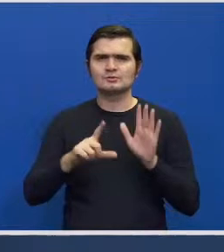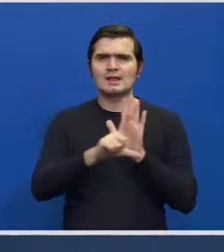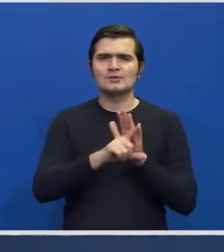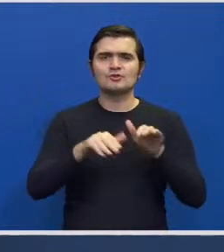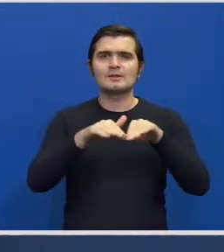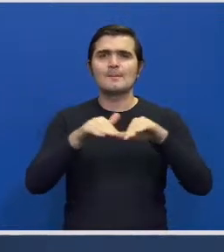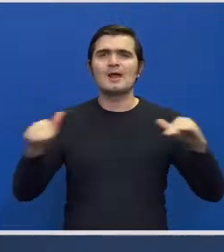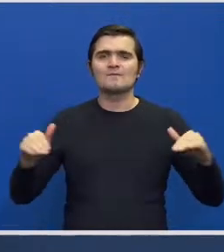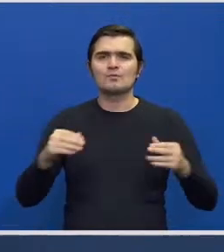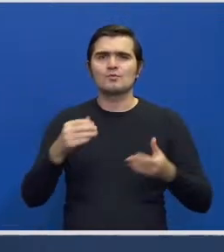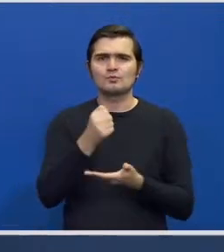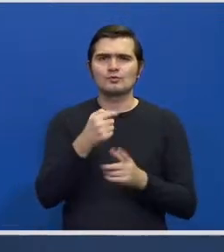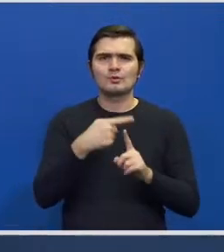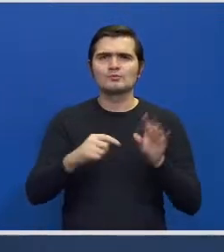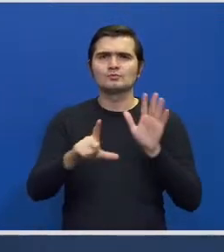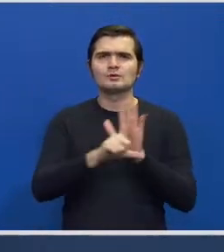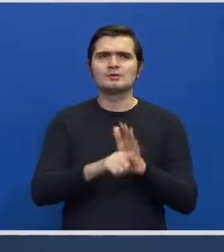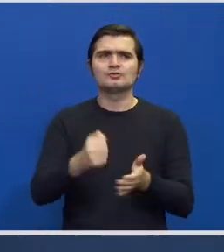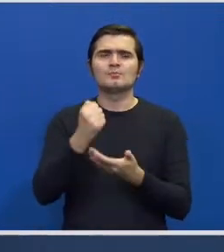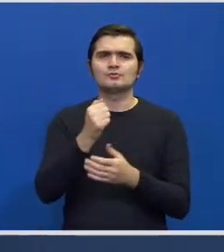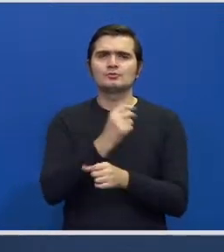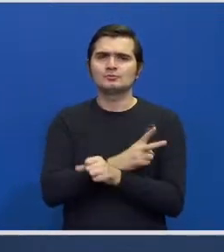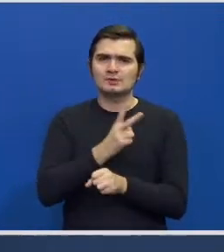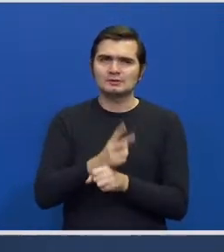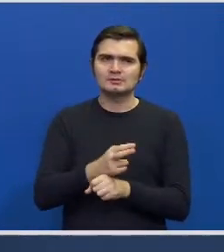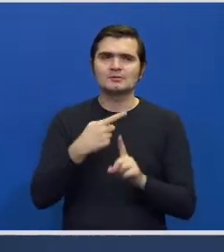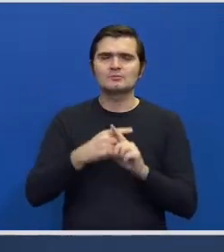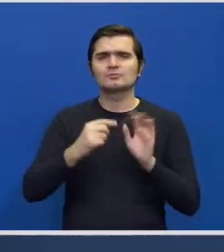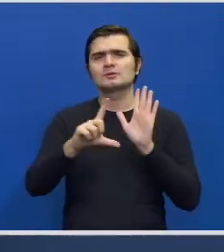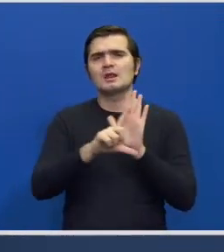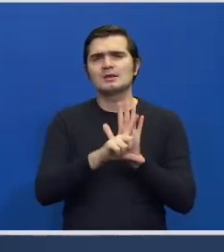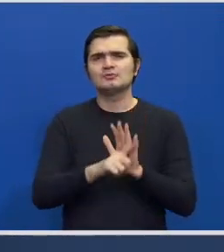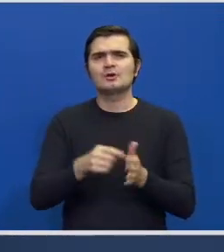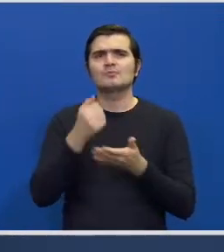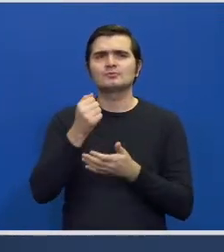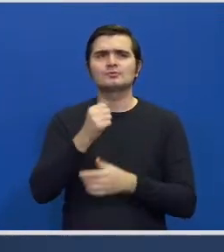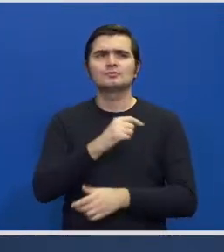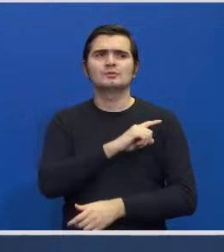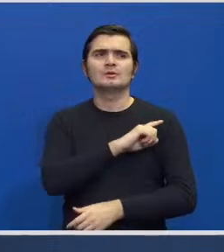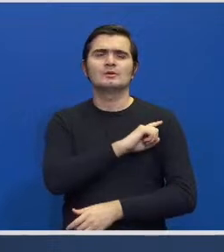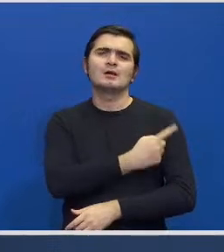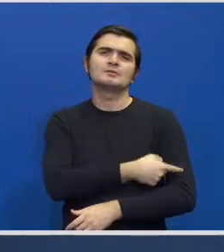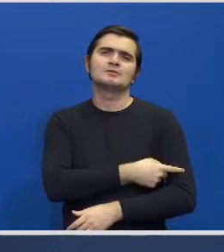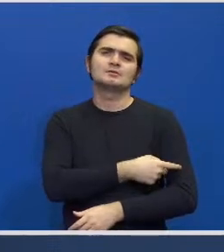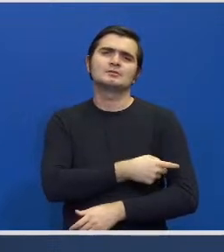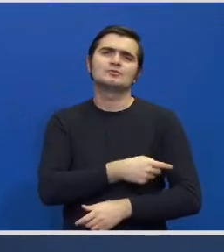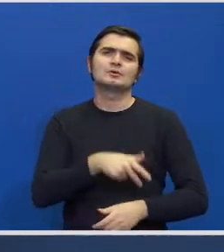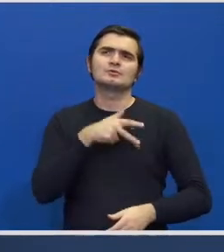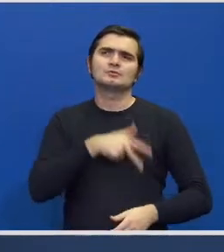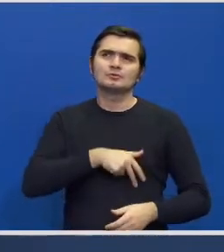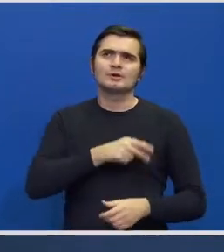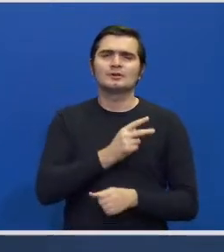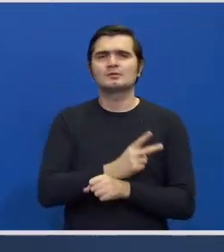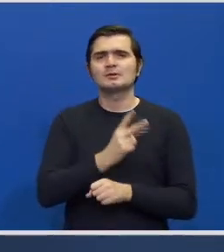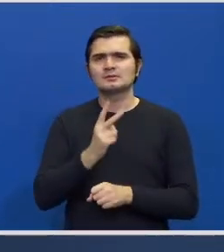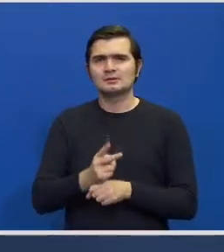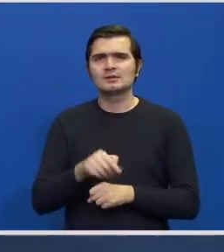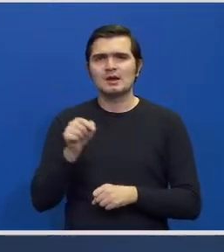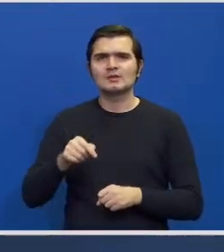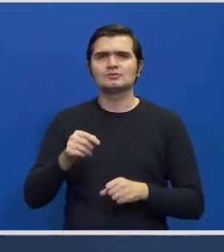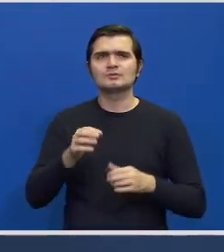2023-2025, legea plafoanelor bugetare, legea bugetului de stat, legea bugetului asigurărilor sociale de